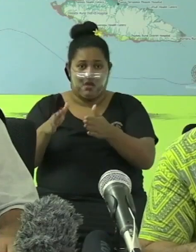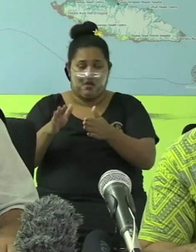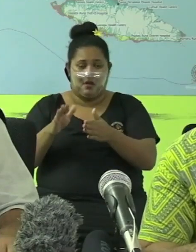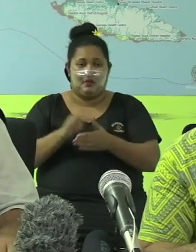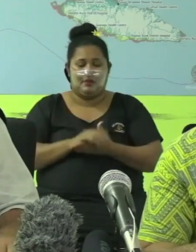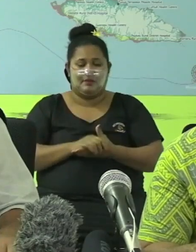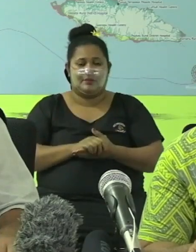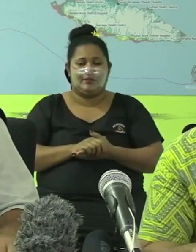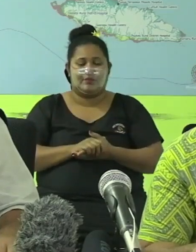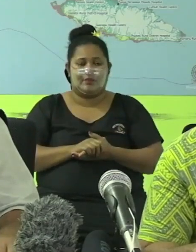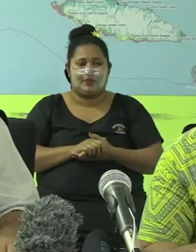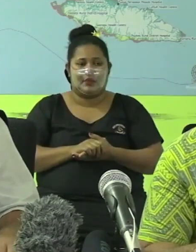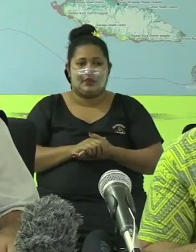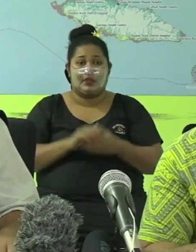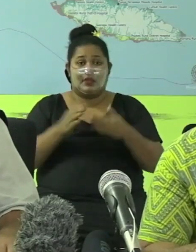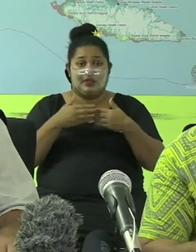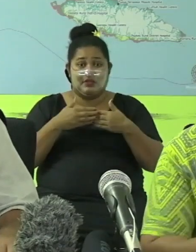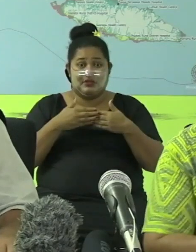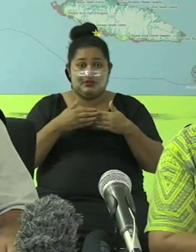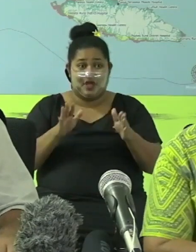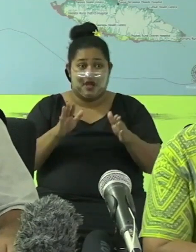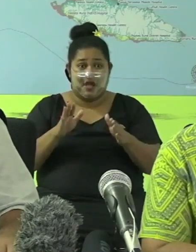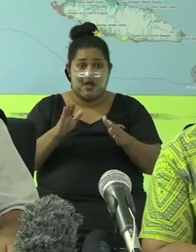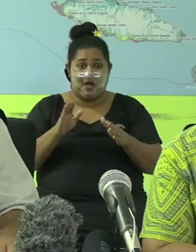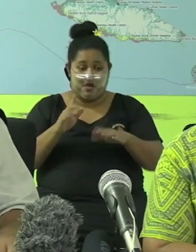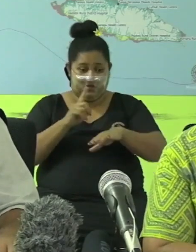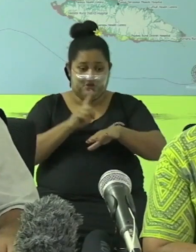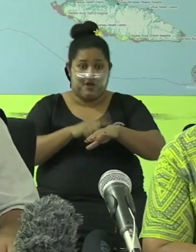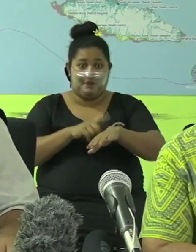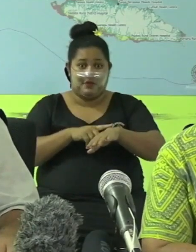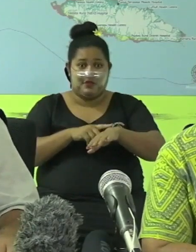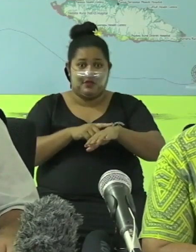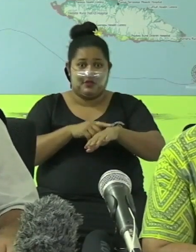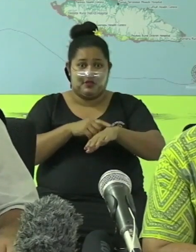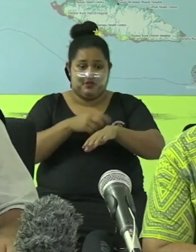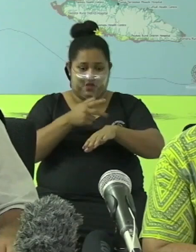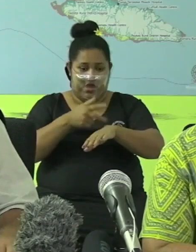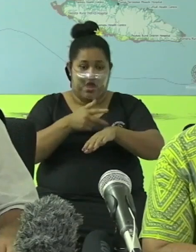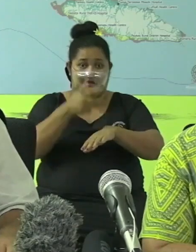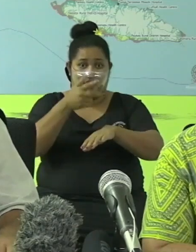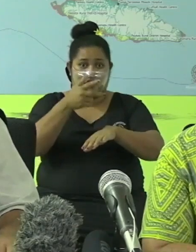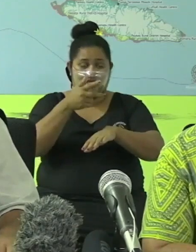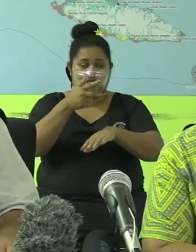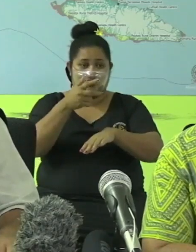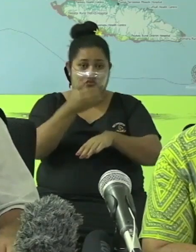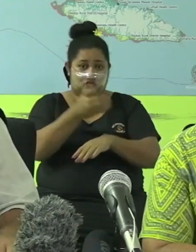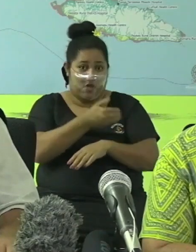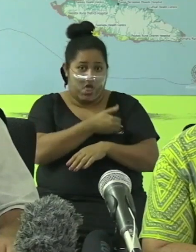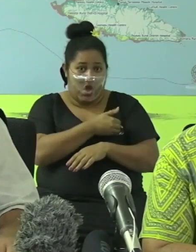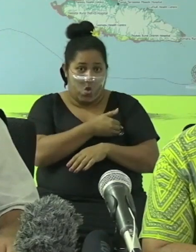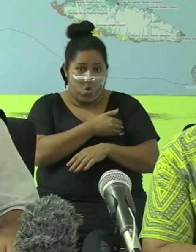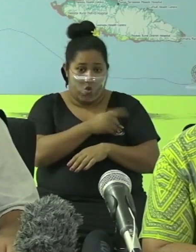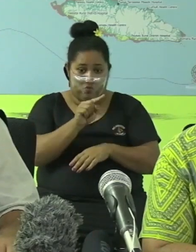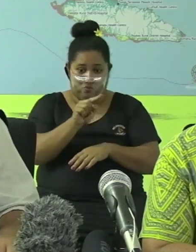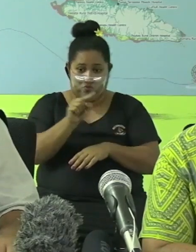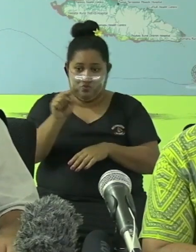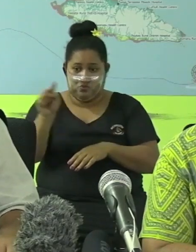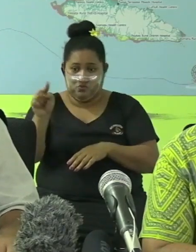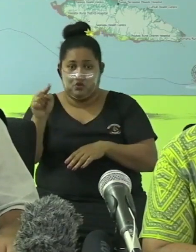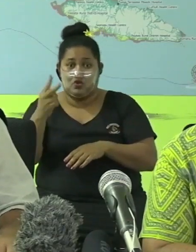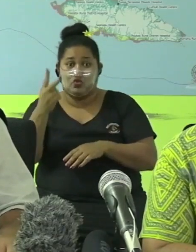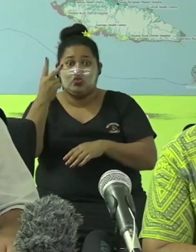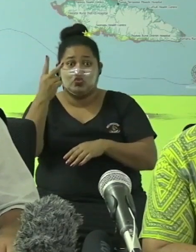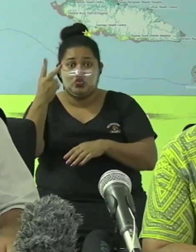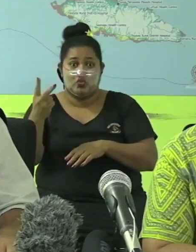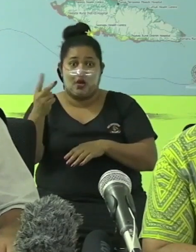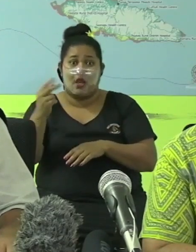nei te tala mai i le tā o le valu i le tae ao se i o atu le lua i le auli mo le